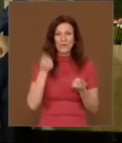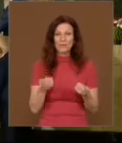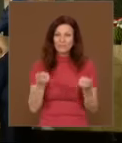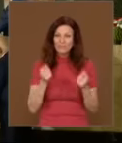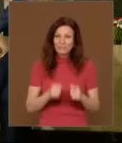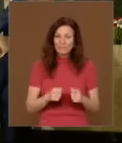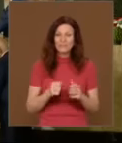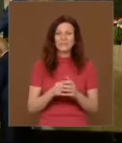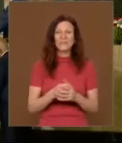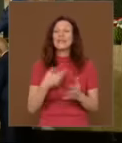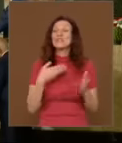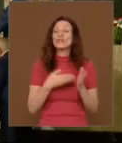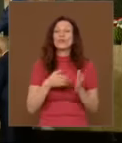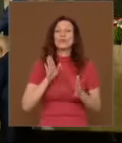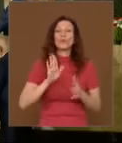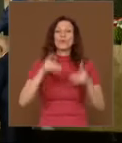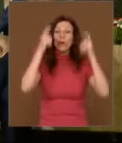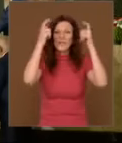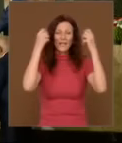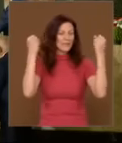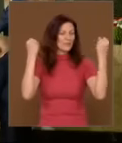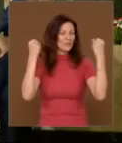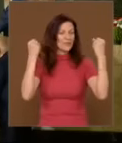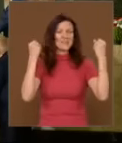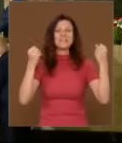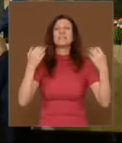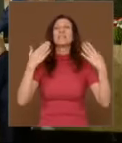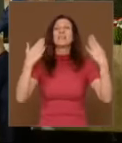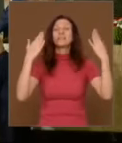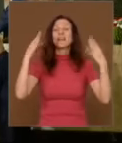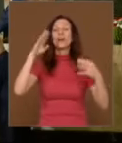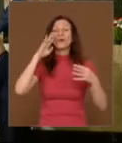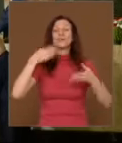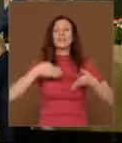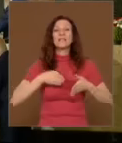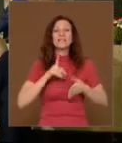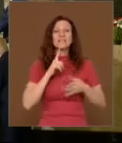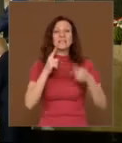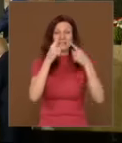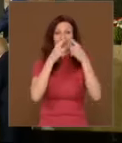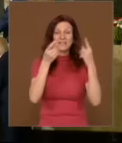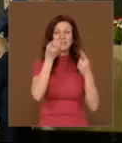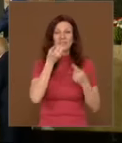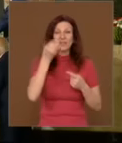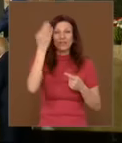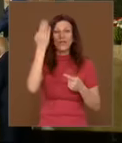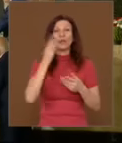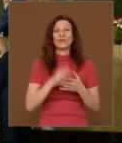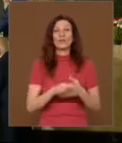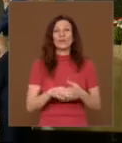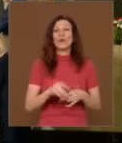Яко Твое царство и сила и слава, Отца и Сина и Святаго Духа, и